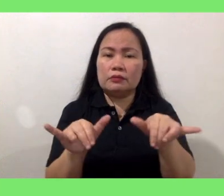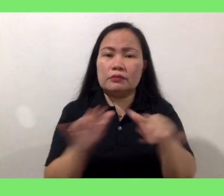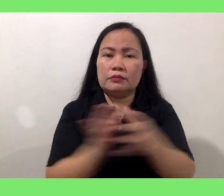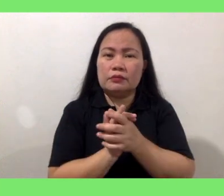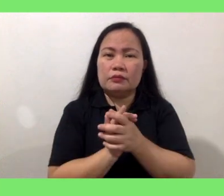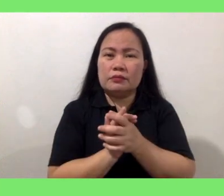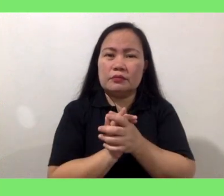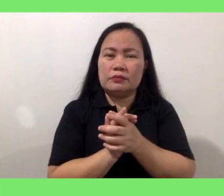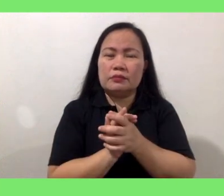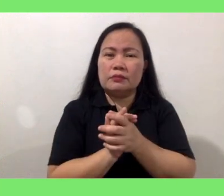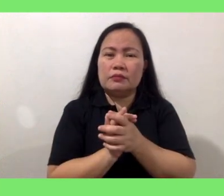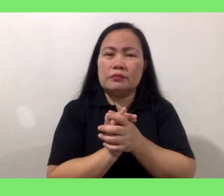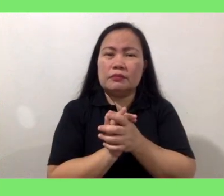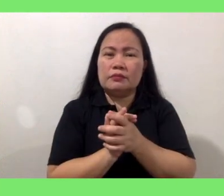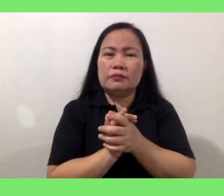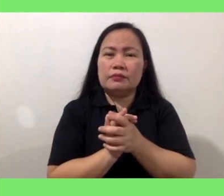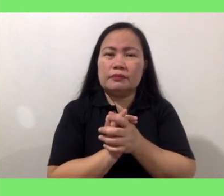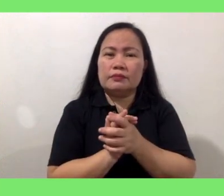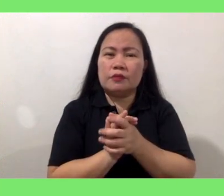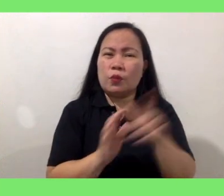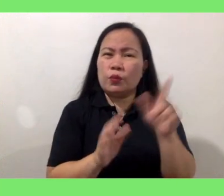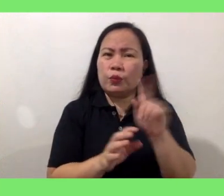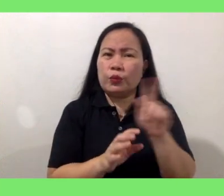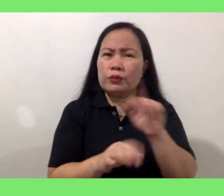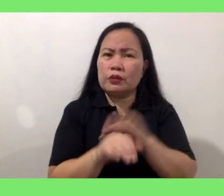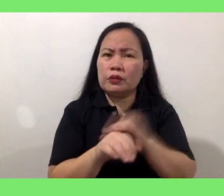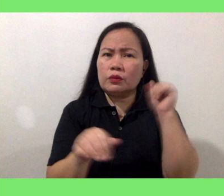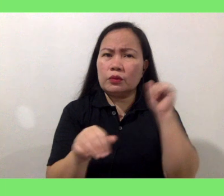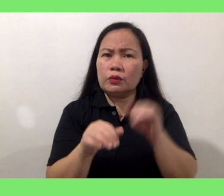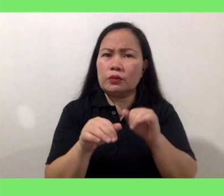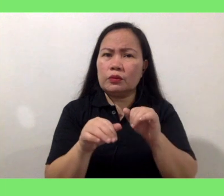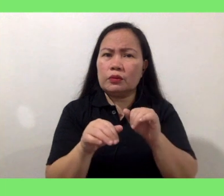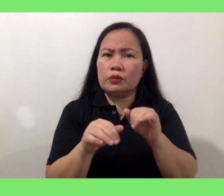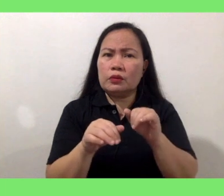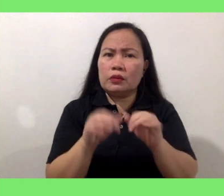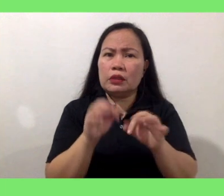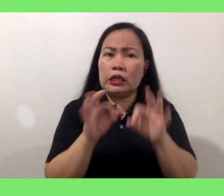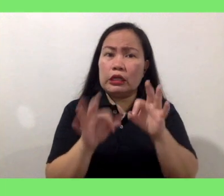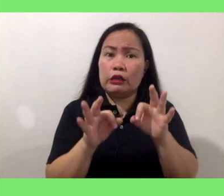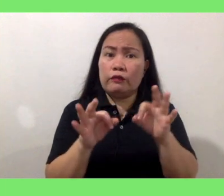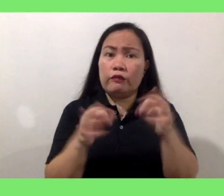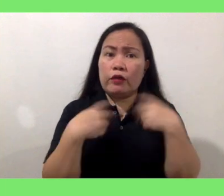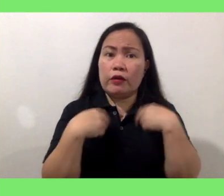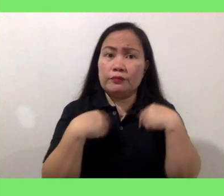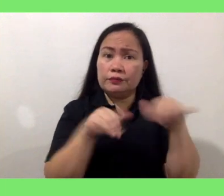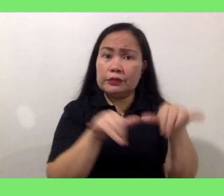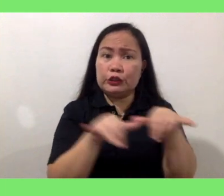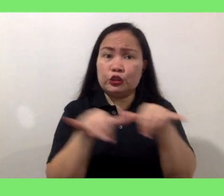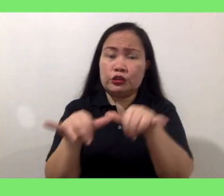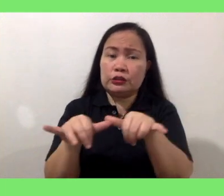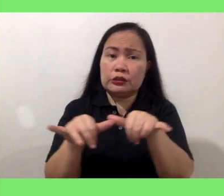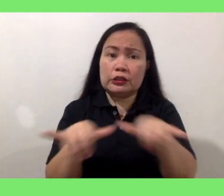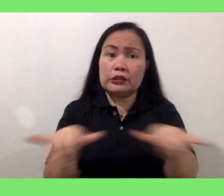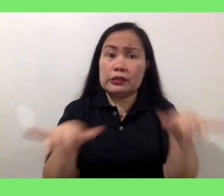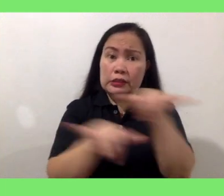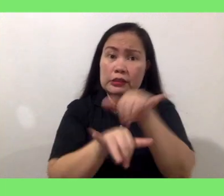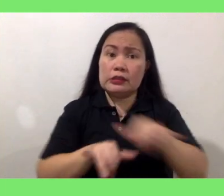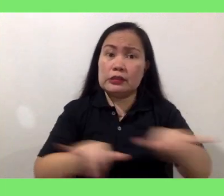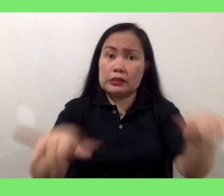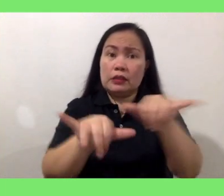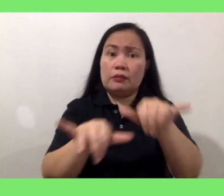sila. Okay? Meron silang kapareho. Ano bang tawag natin kapag ganito na merong mga measures